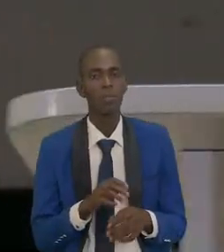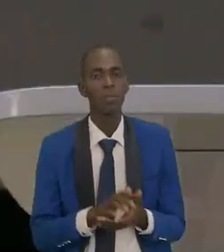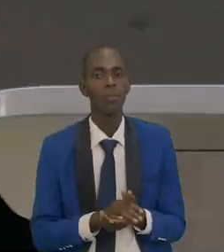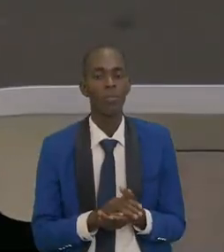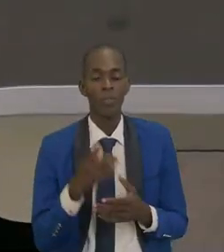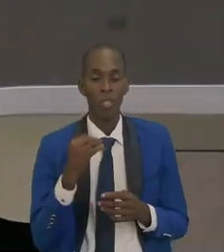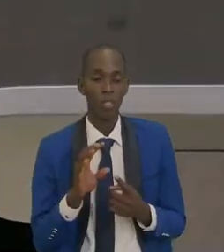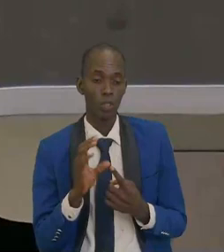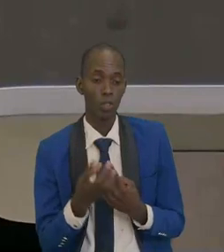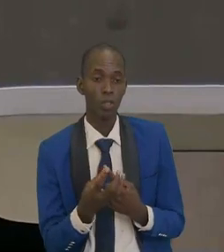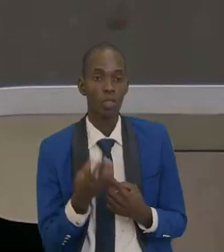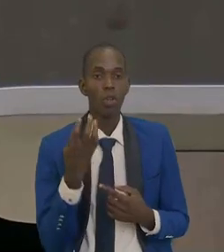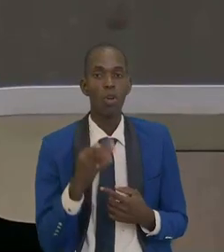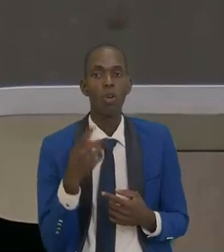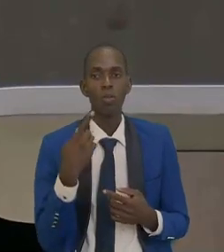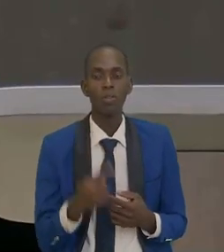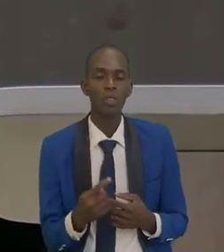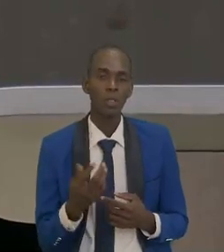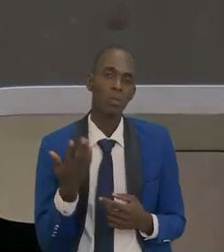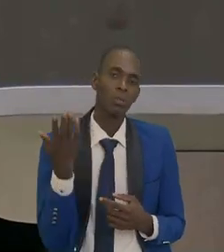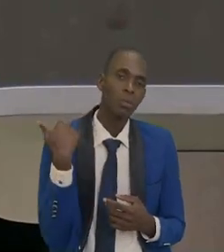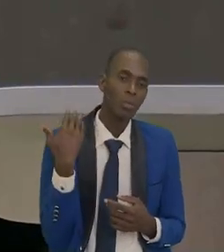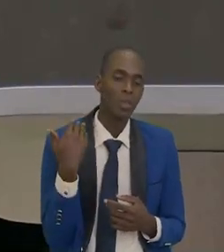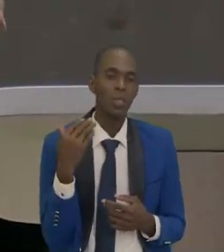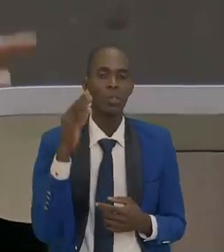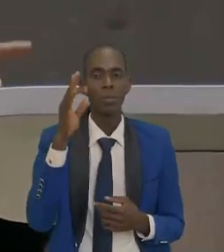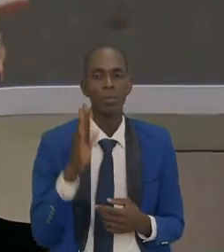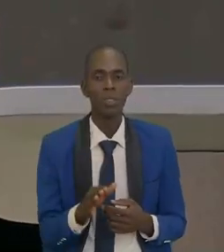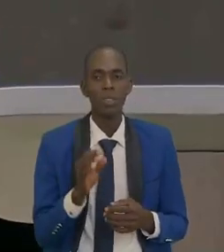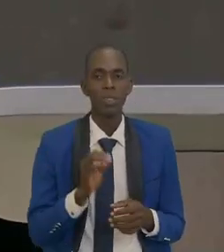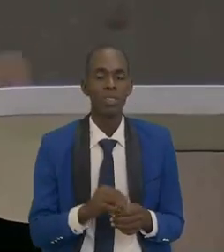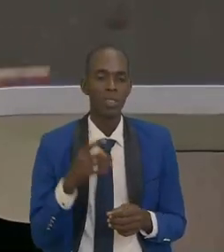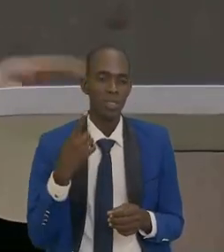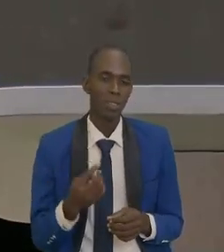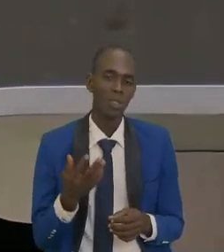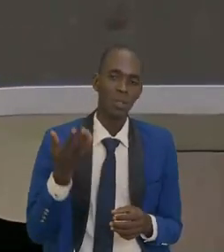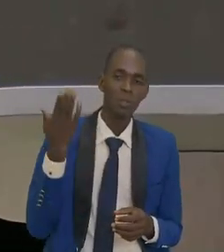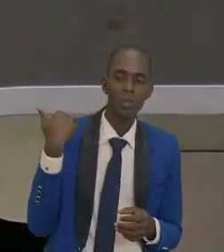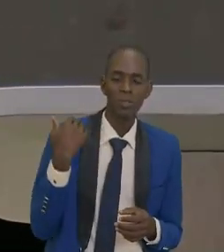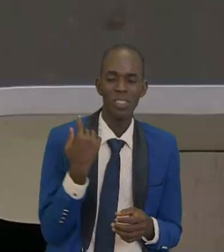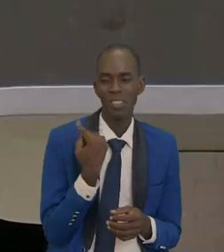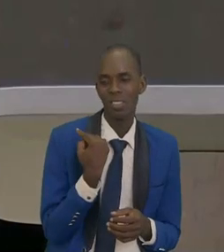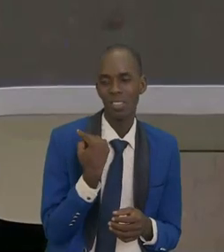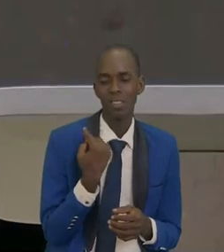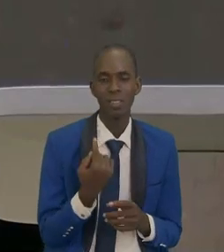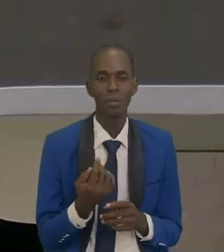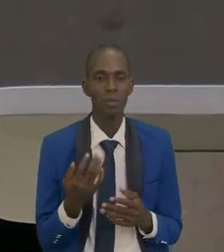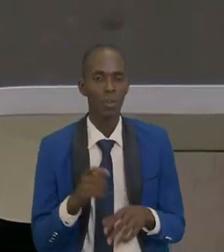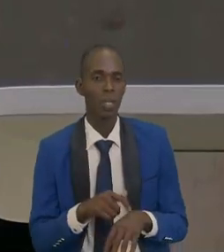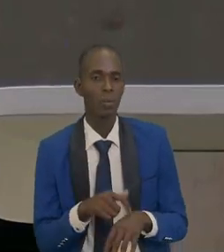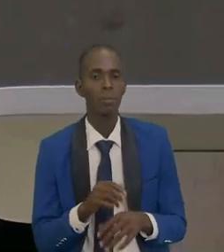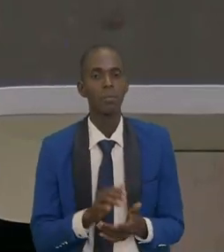La condition des pasteurs précédents dans le passé récent.